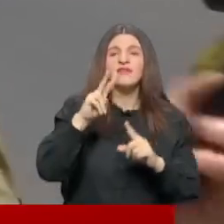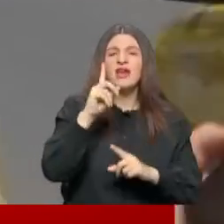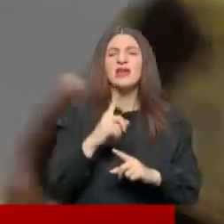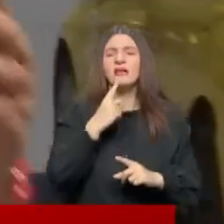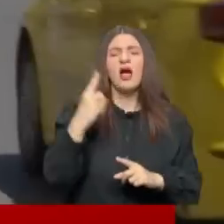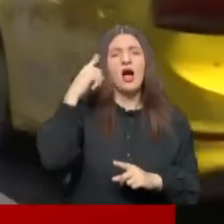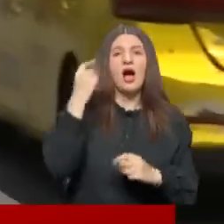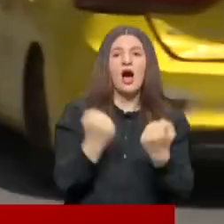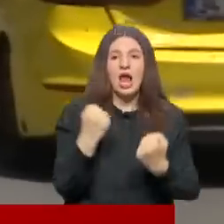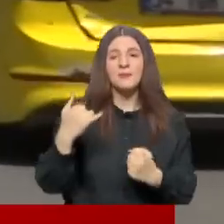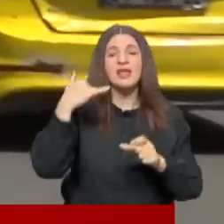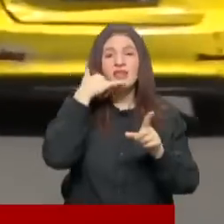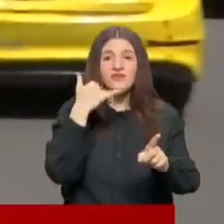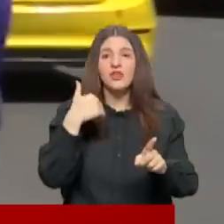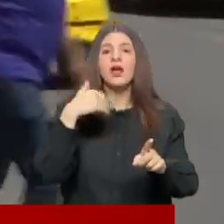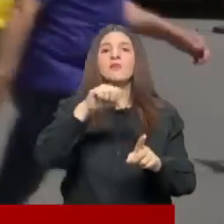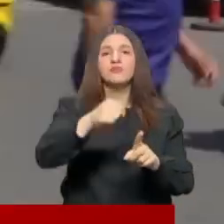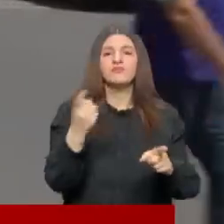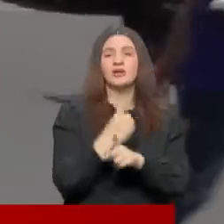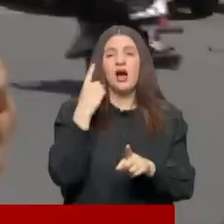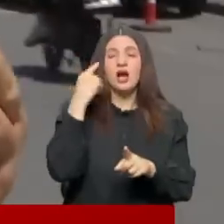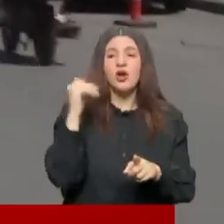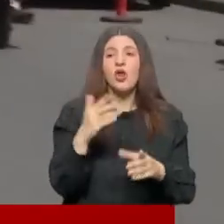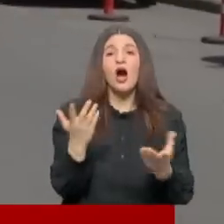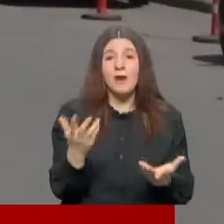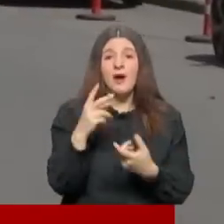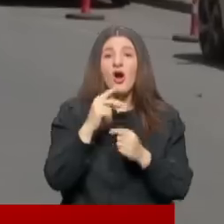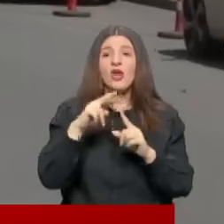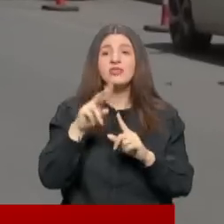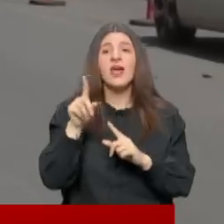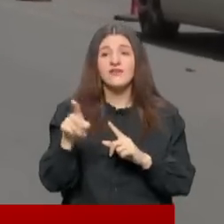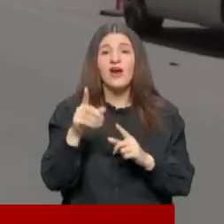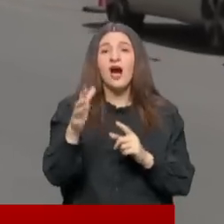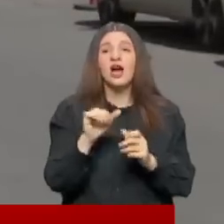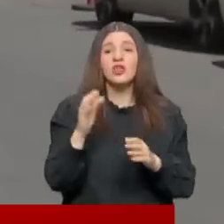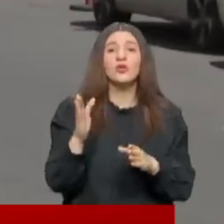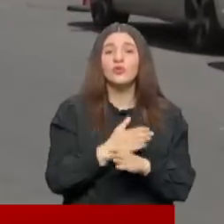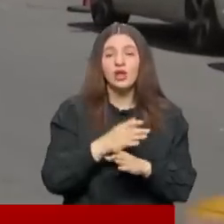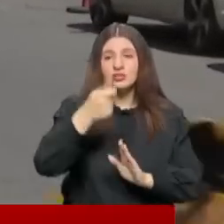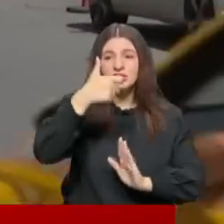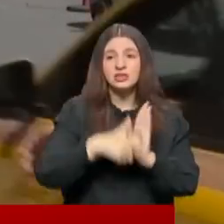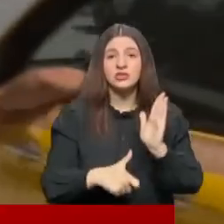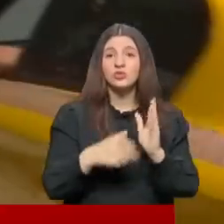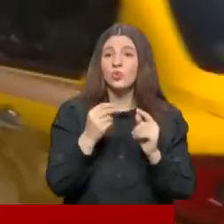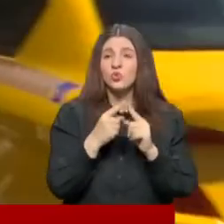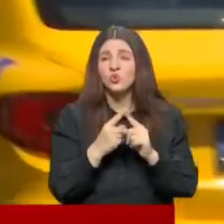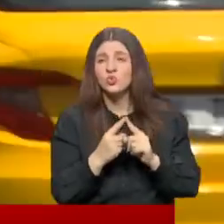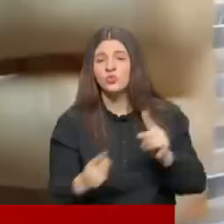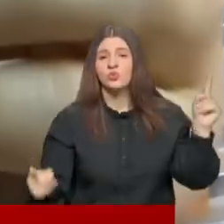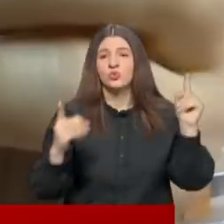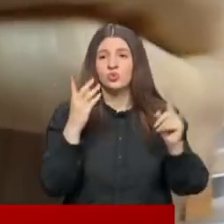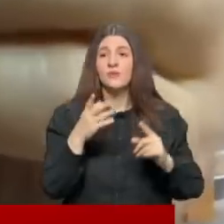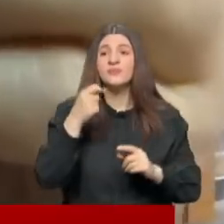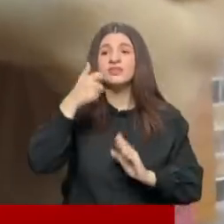ilk otomobil, cep telefonu, beyaz eşya geliyor ama özel tüketim vergisi alınan ürünlerin listesi uzadıkça